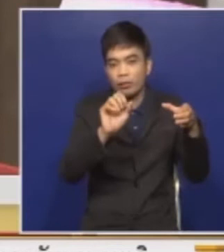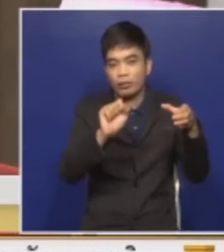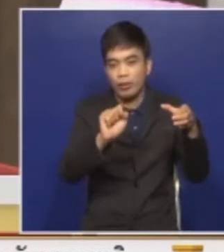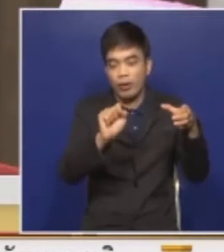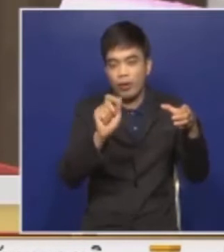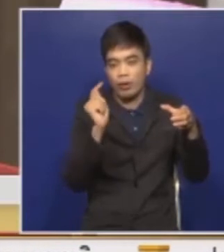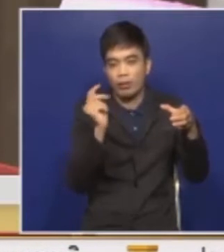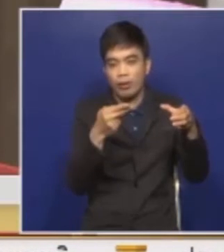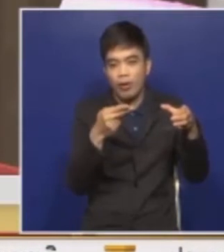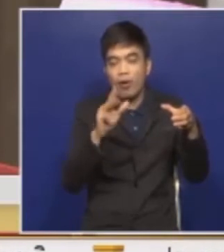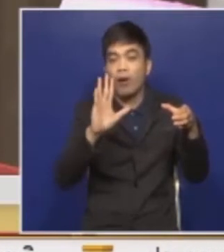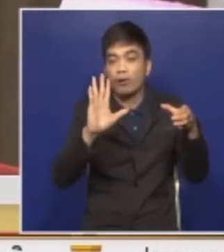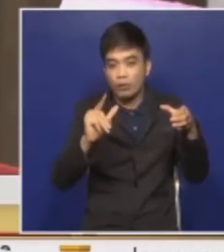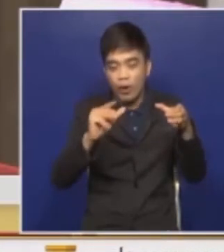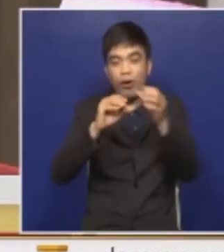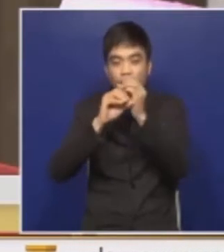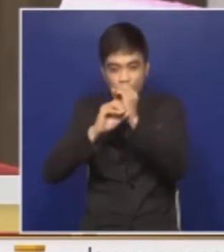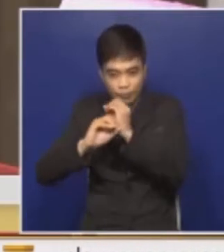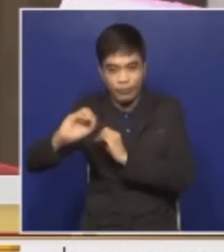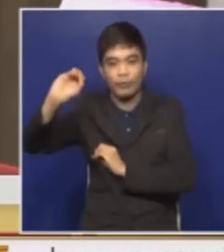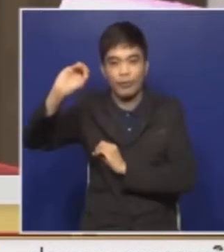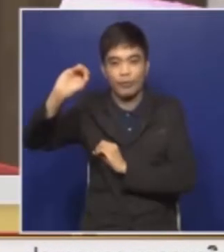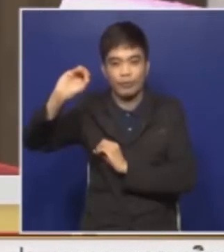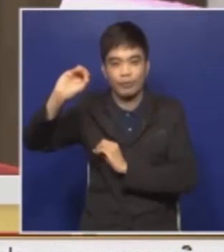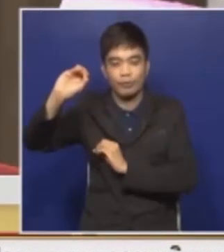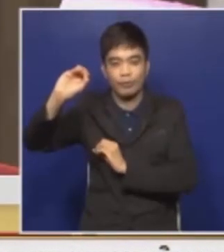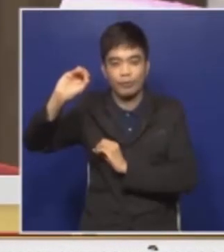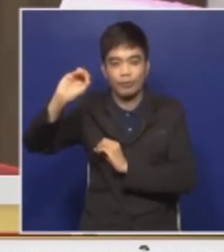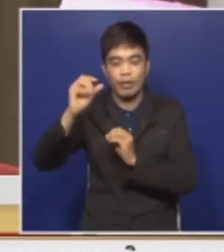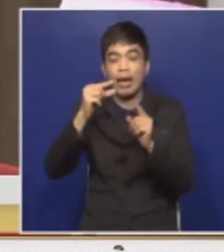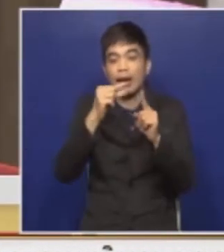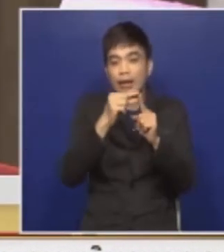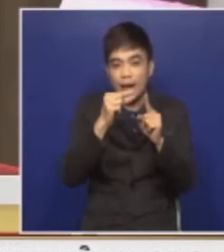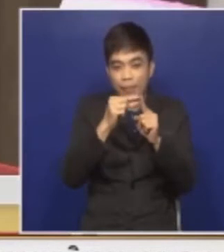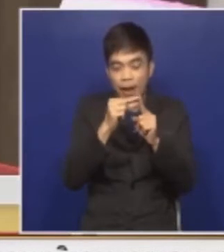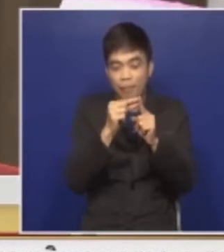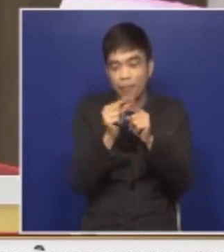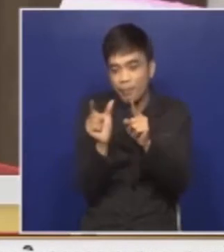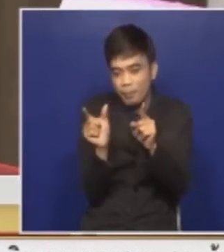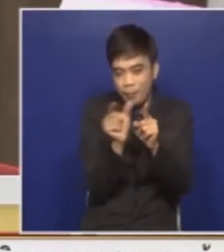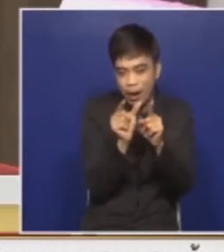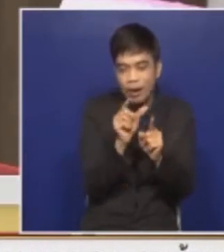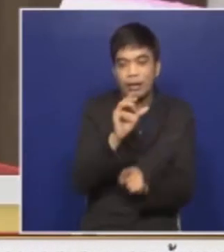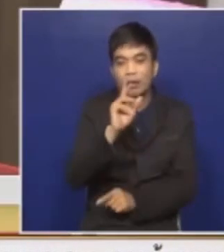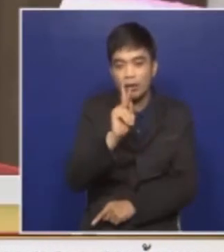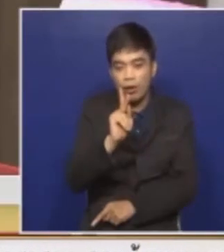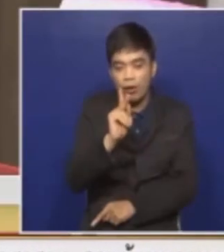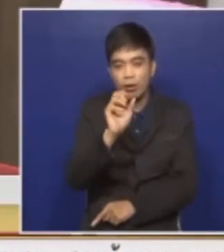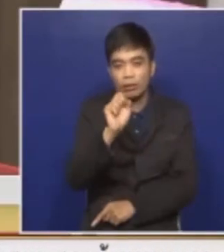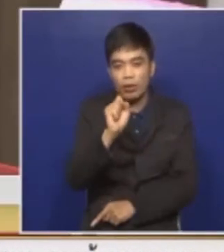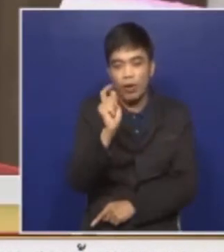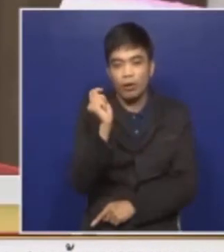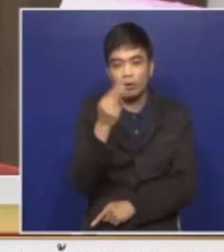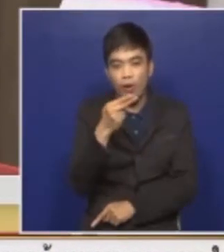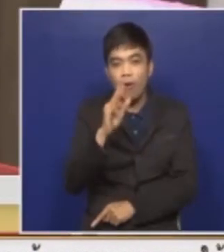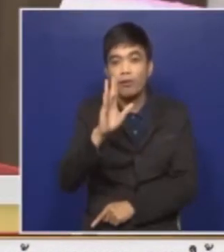กิจการโทรคมนาคมแห่งชาติหรือเรียกกรรมการชุดนี้ว่ากสทช.